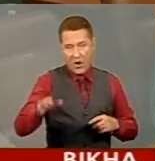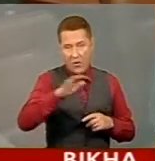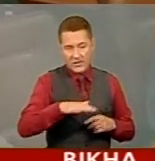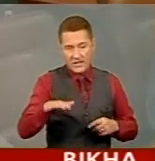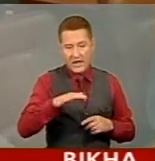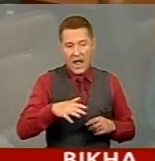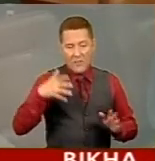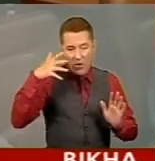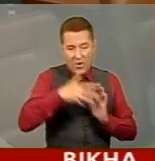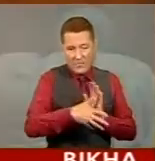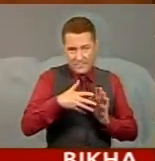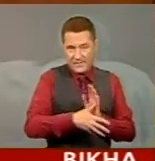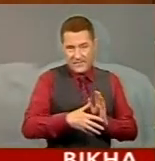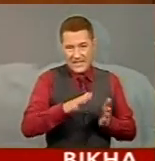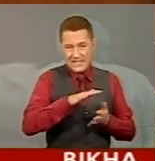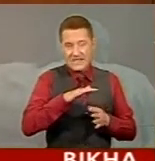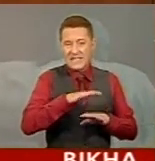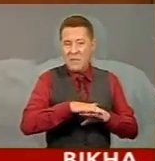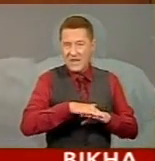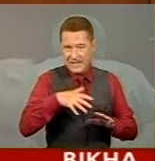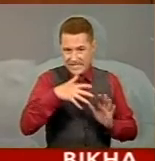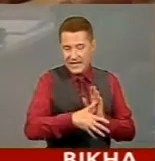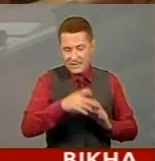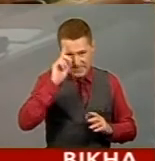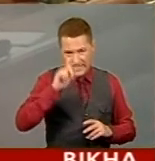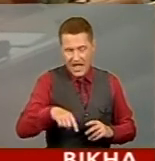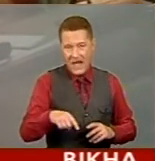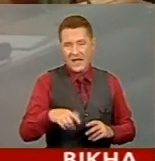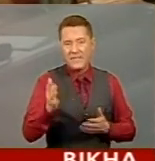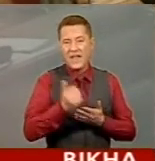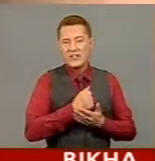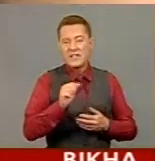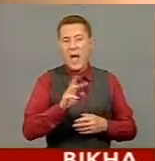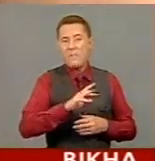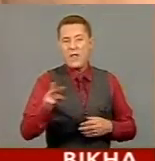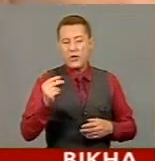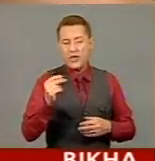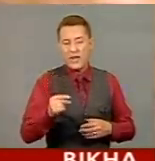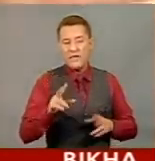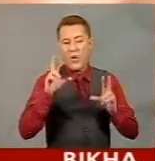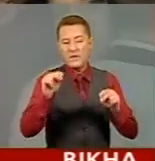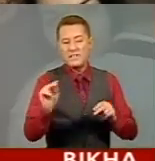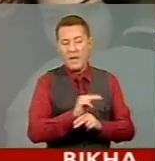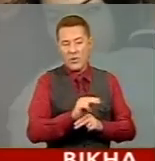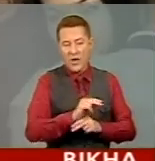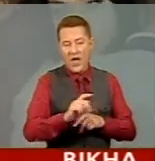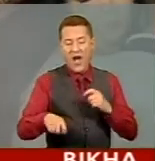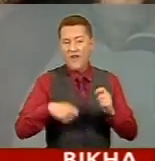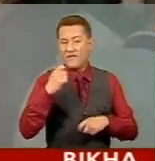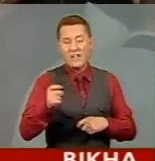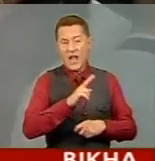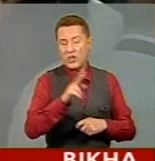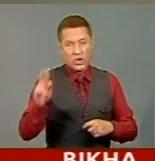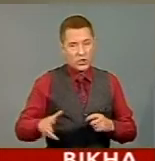міська влада знає, бо навіть уже віднайшла 1 мільйон гривень на ремонт мережі, яку вкотре обіцяє полагодити. Та втрат людям ніхто